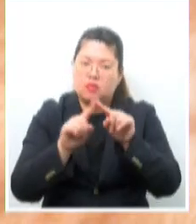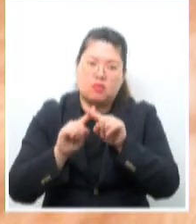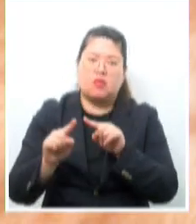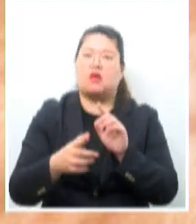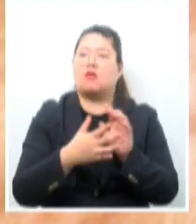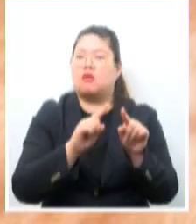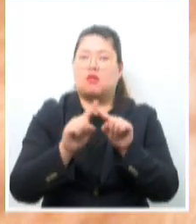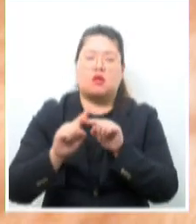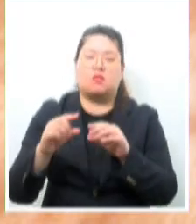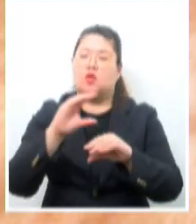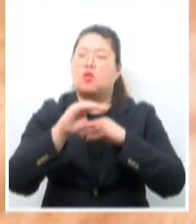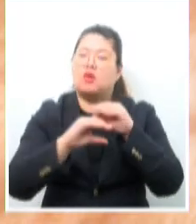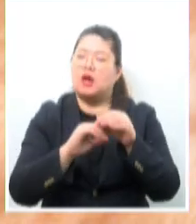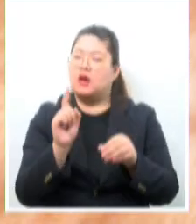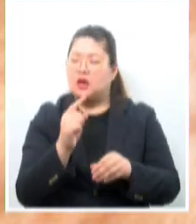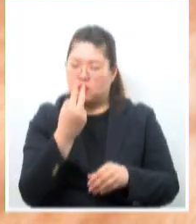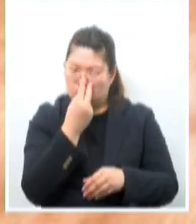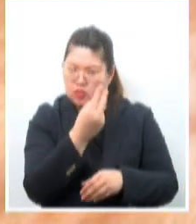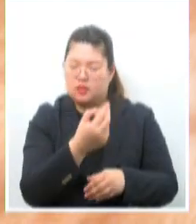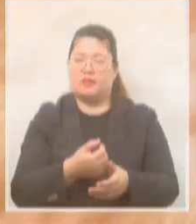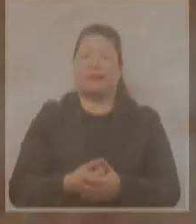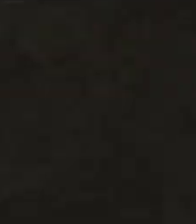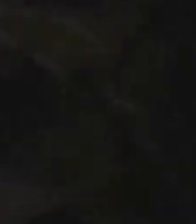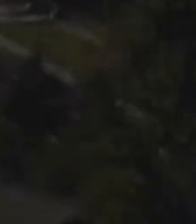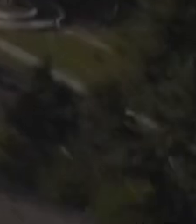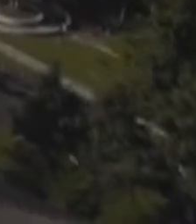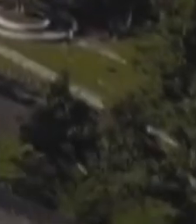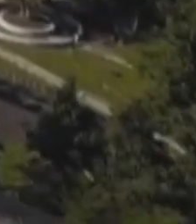ของโครงการนี้จะเป็นอย่างไรไปติดตามรับชมกันค่ะ